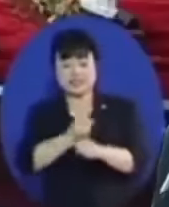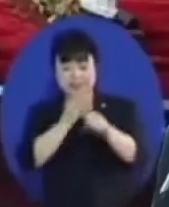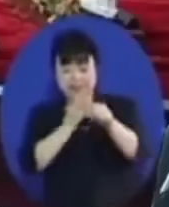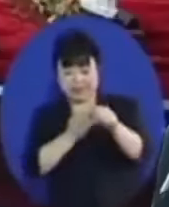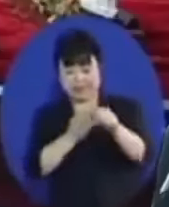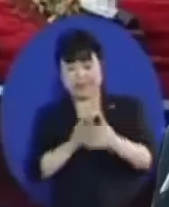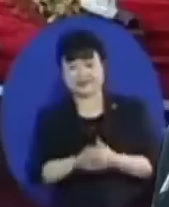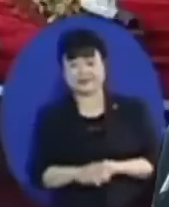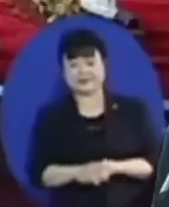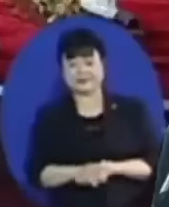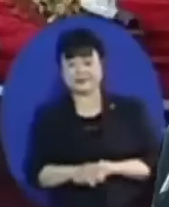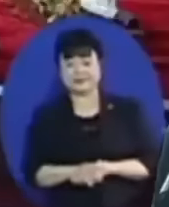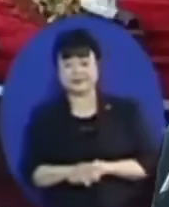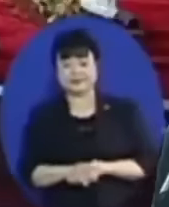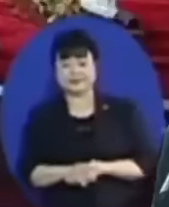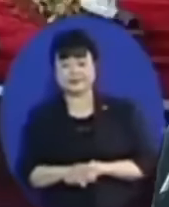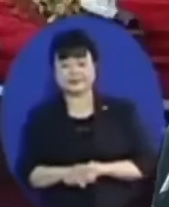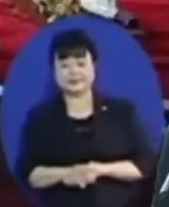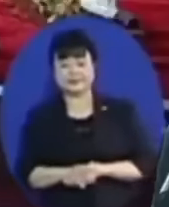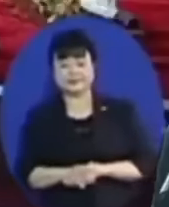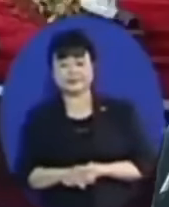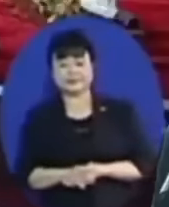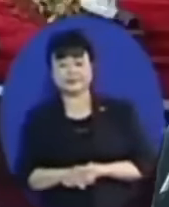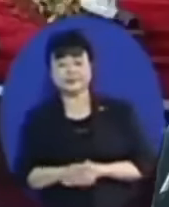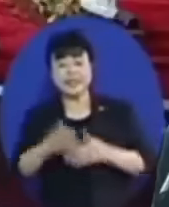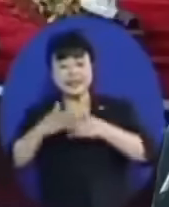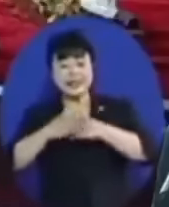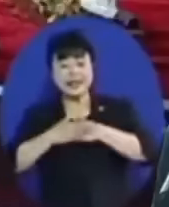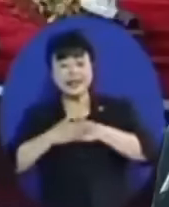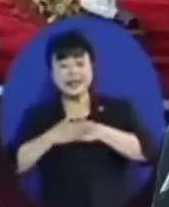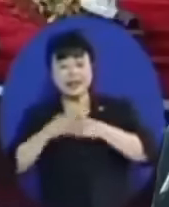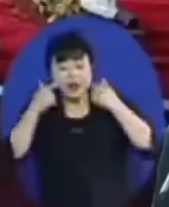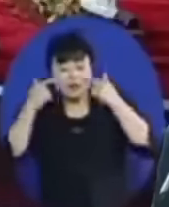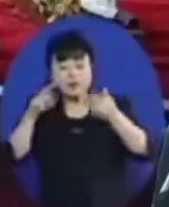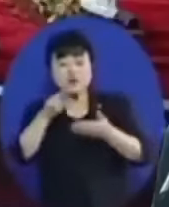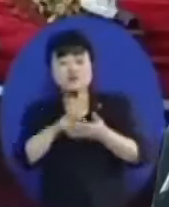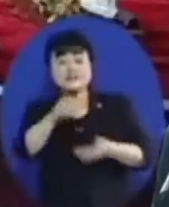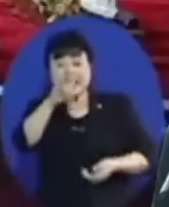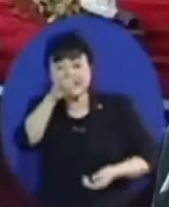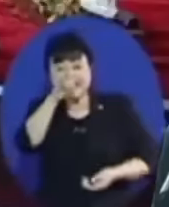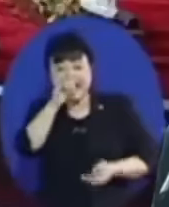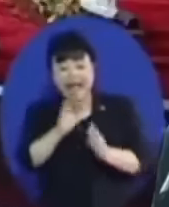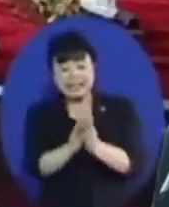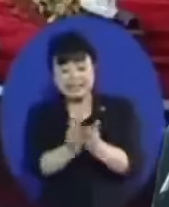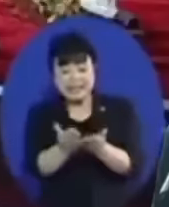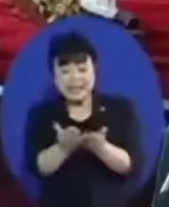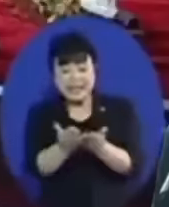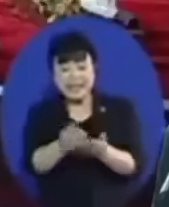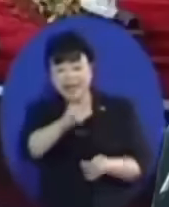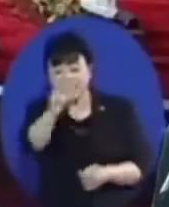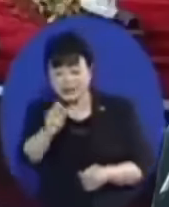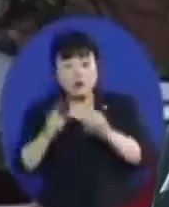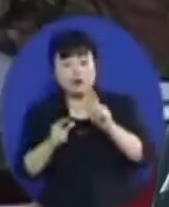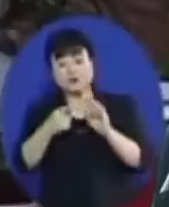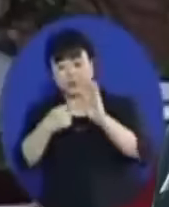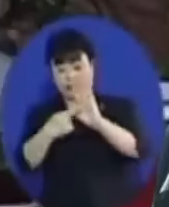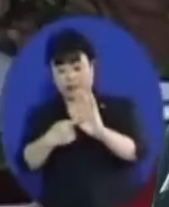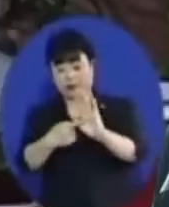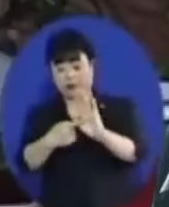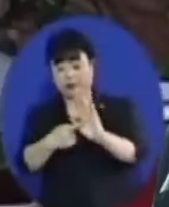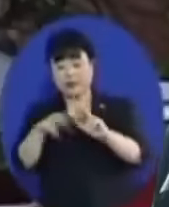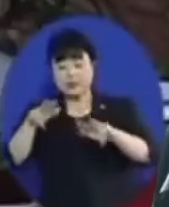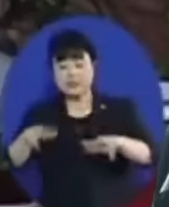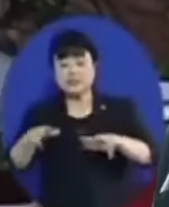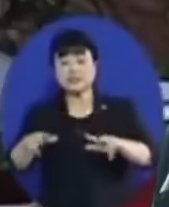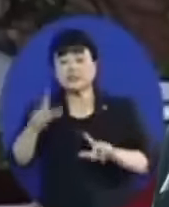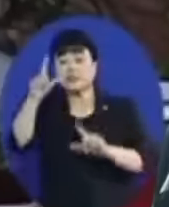리버만은 나에겐 분명 문제가 있다는 그의 책에 이런 말을 했습니다. 사람은 자신이 생각하는 모습대로 되는 것입니다. 지금